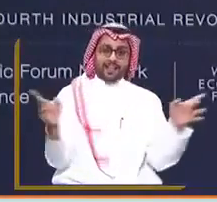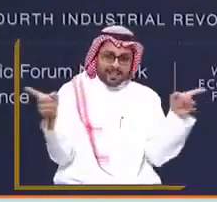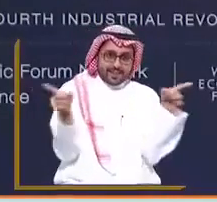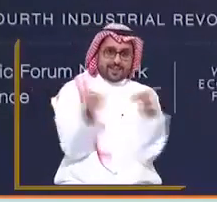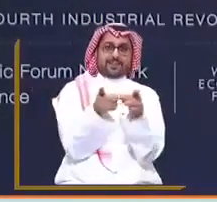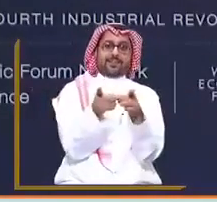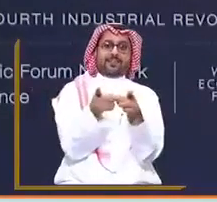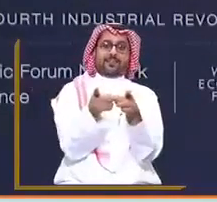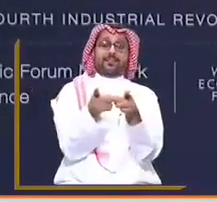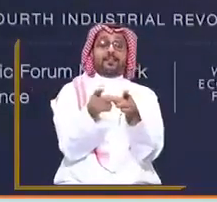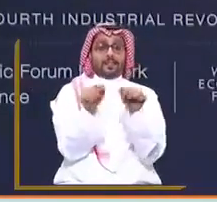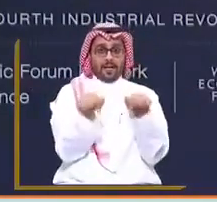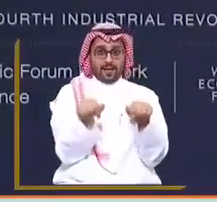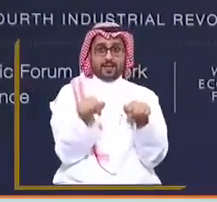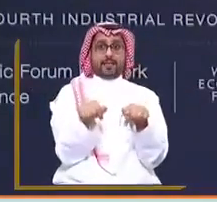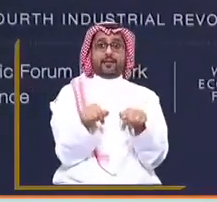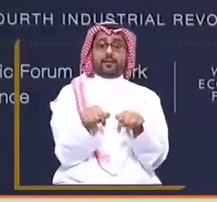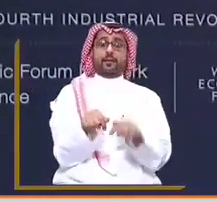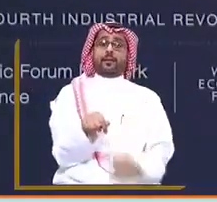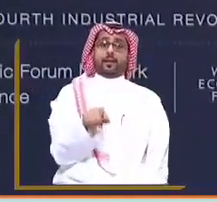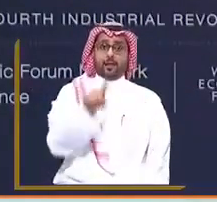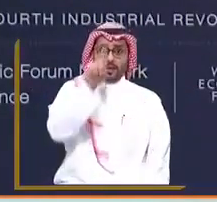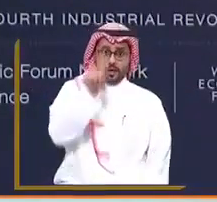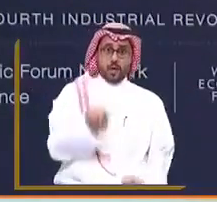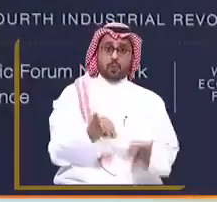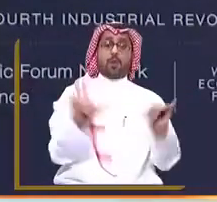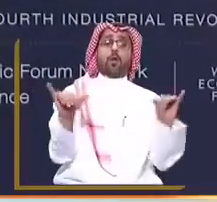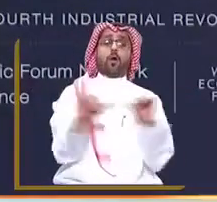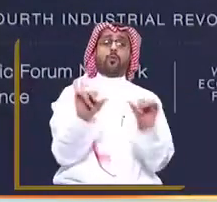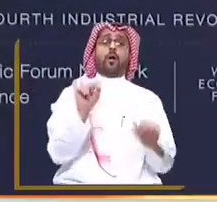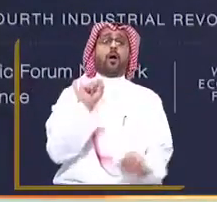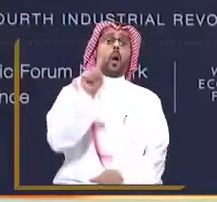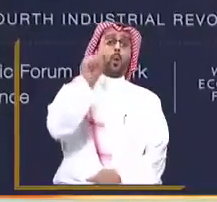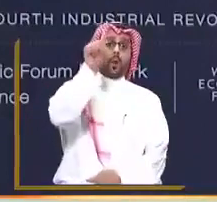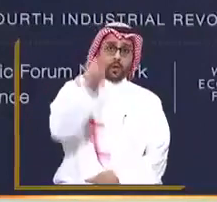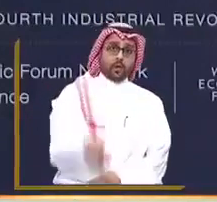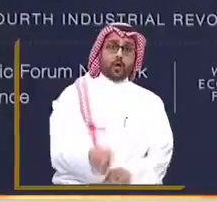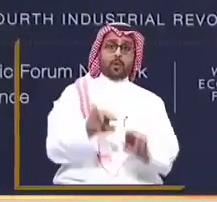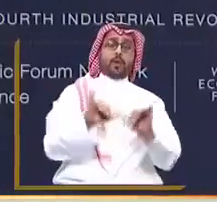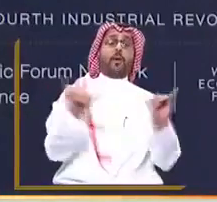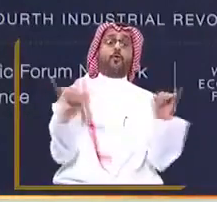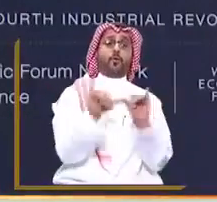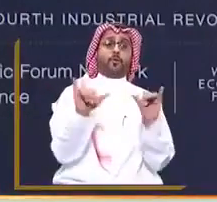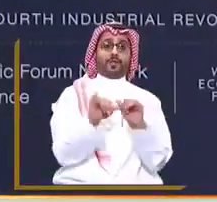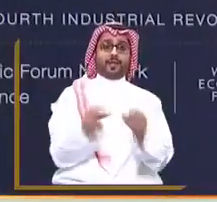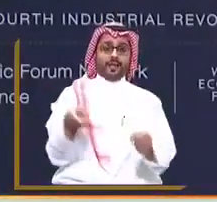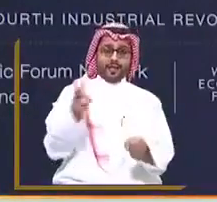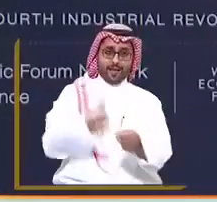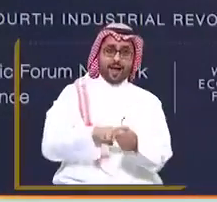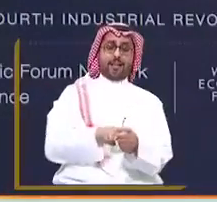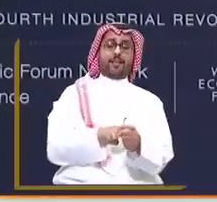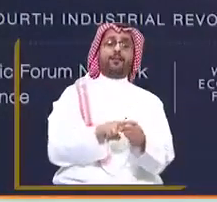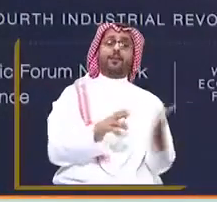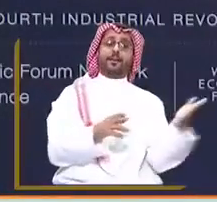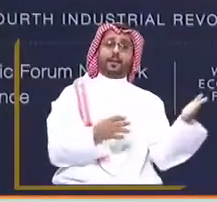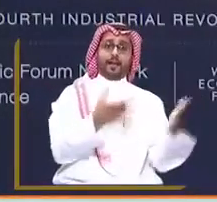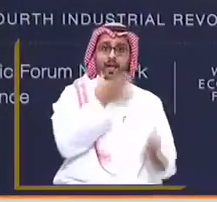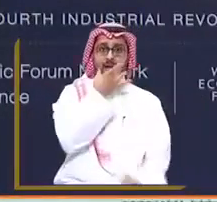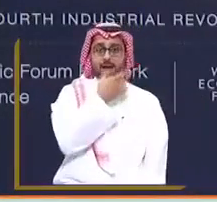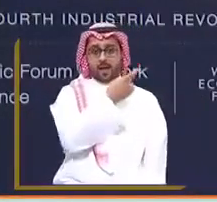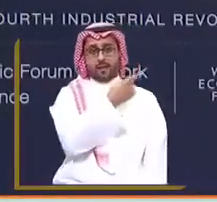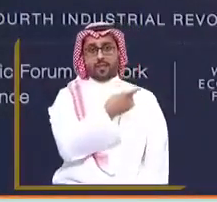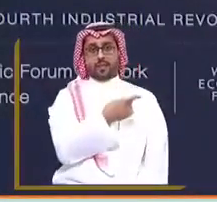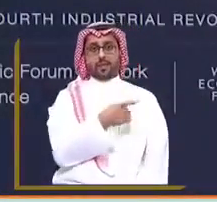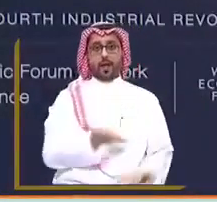عام وبموجز حول ما حدث اليوم في أولى أيام هذا المنتدى. أعود الآن للزملاء في استوديو